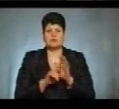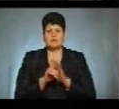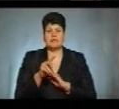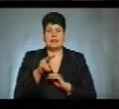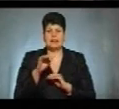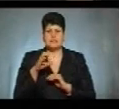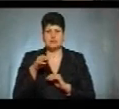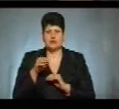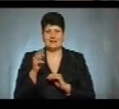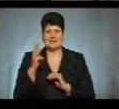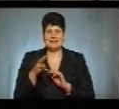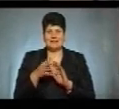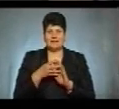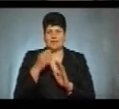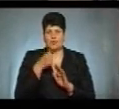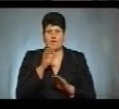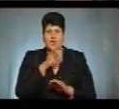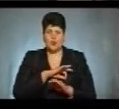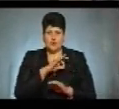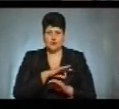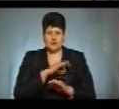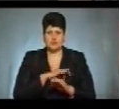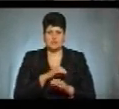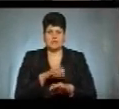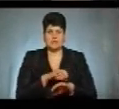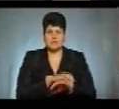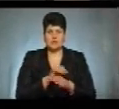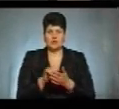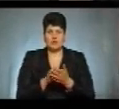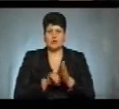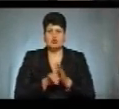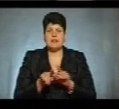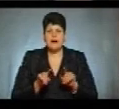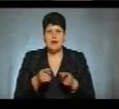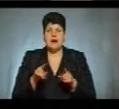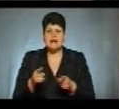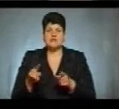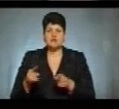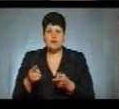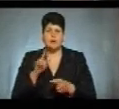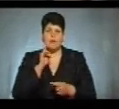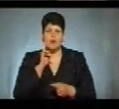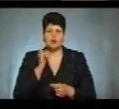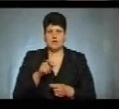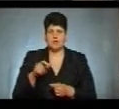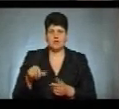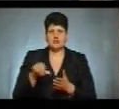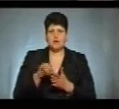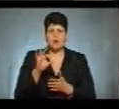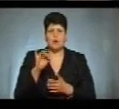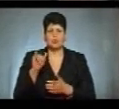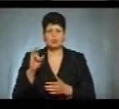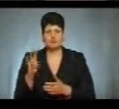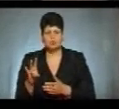листопада 1939 року, використовуючи радянські документи, почала арештовувати молодих людей, членів ОУН,